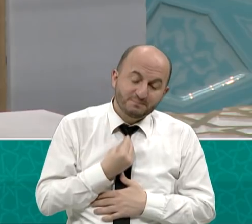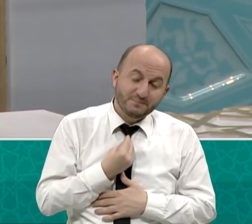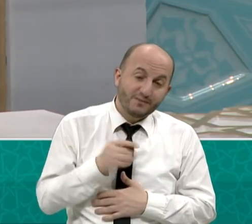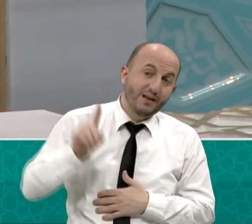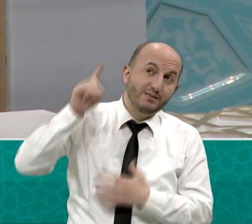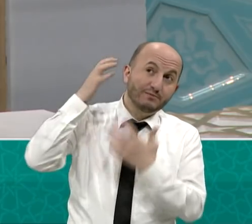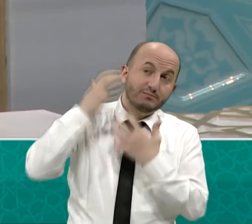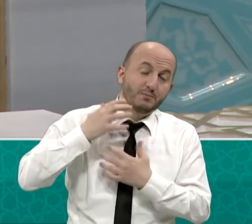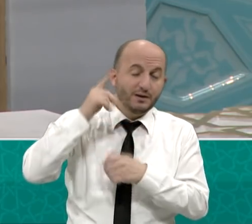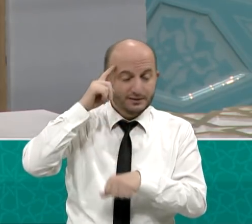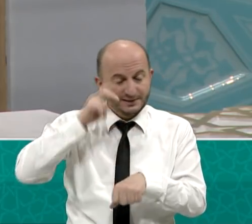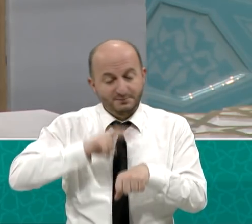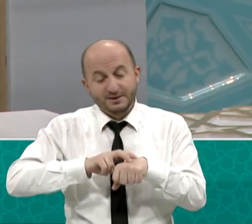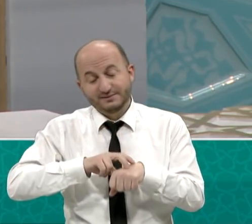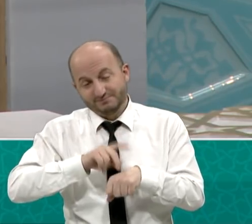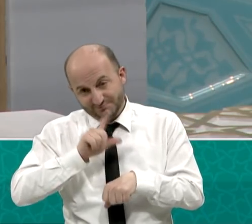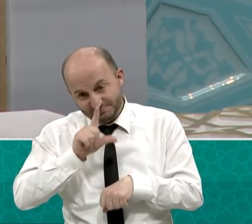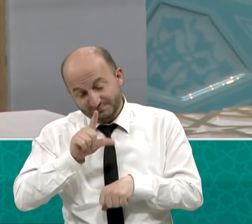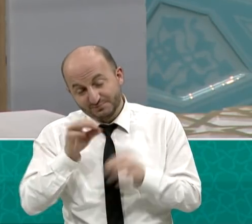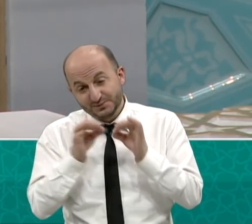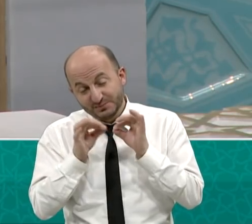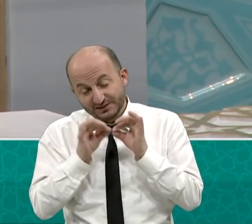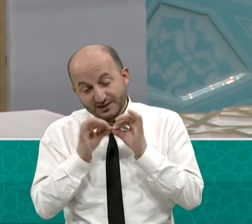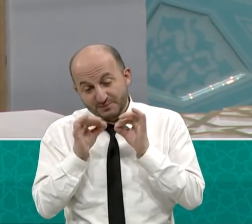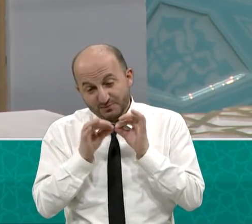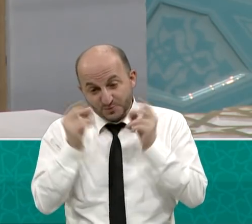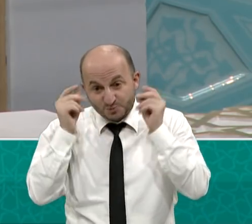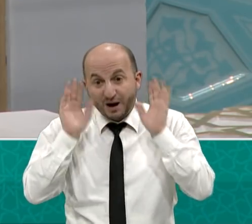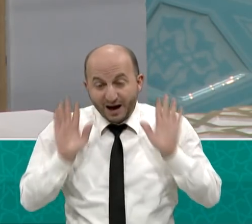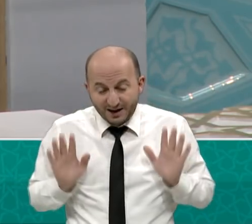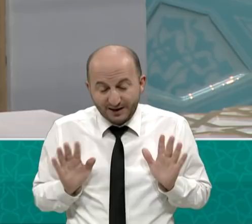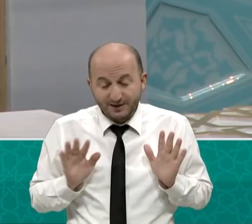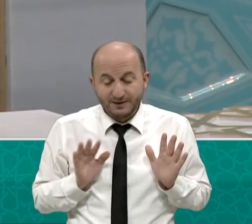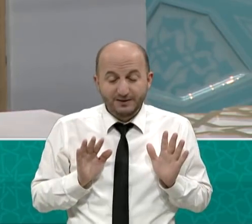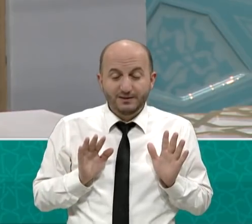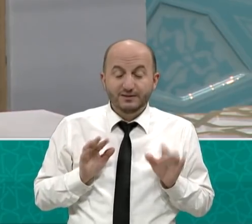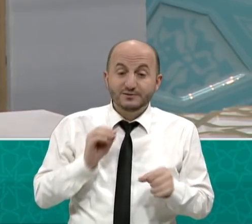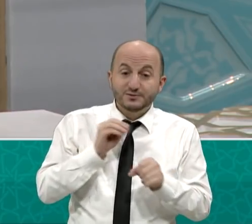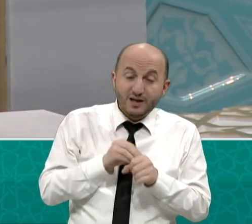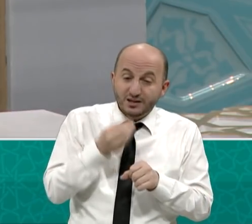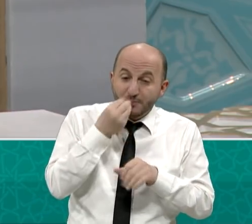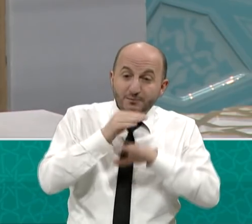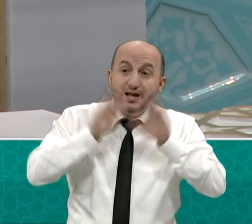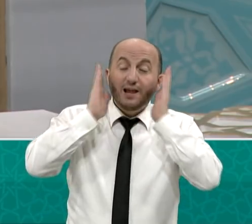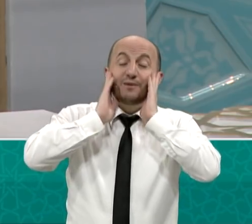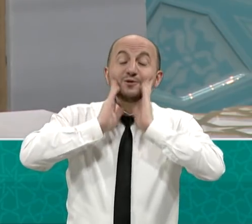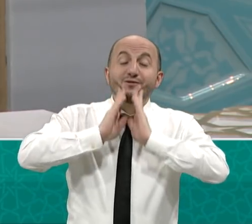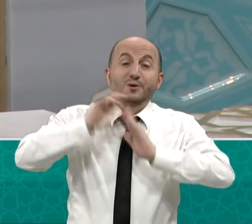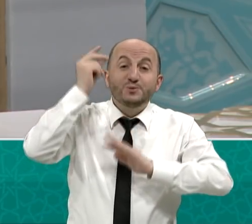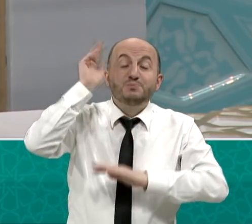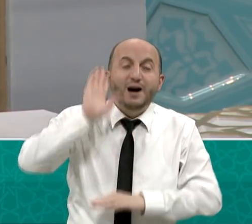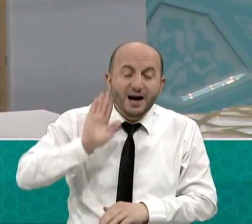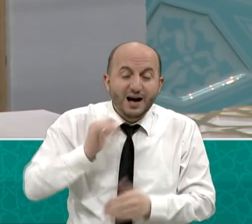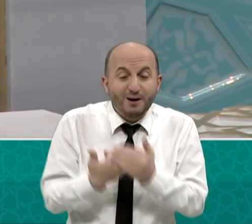rahmetini mutlaka hatırlamak adına besmeleyi unutmamak lazım. Sonunda ona hamdi unutmamak lazım.